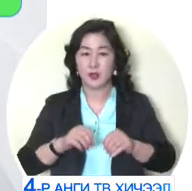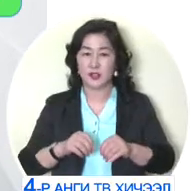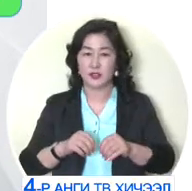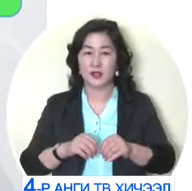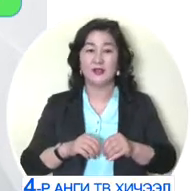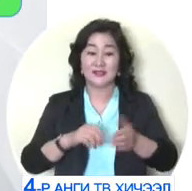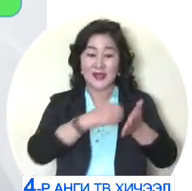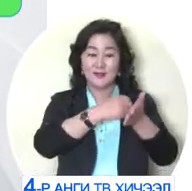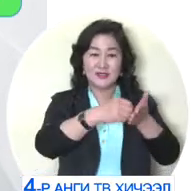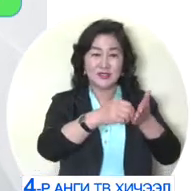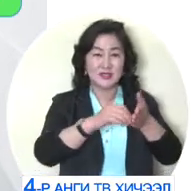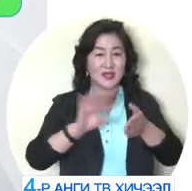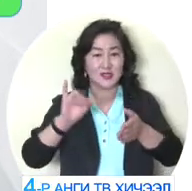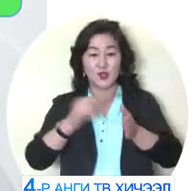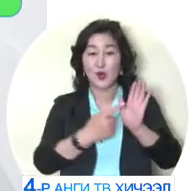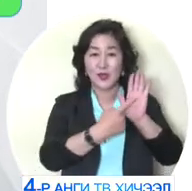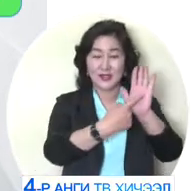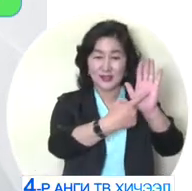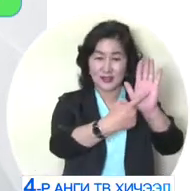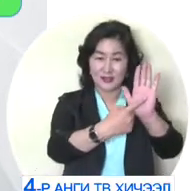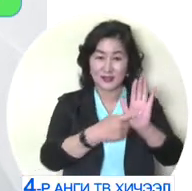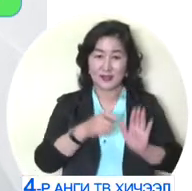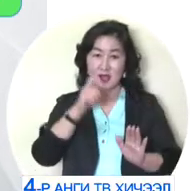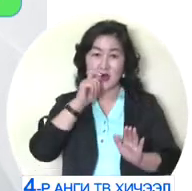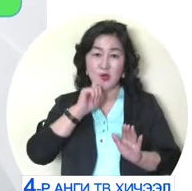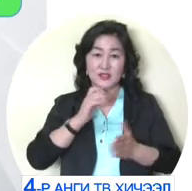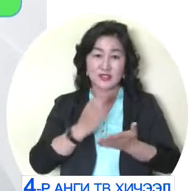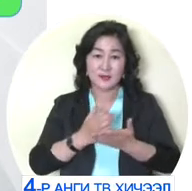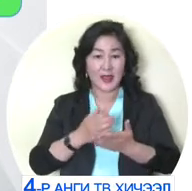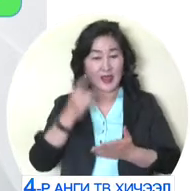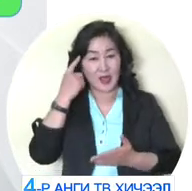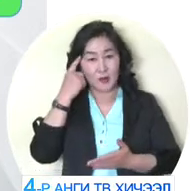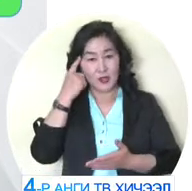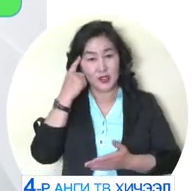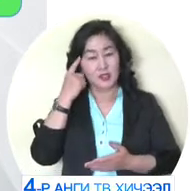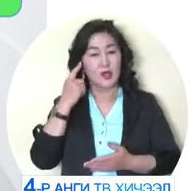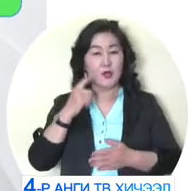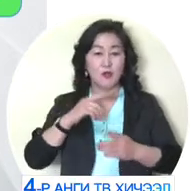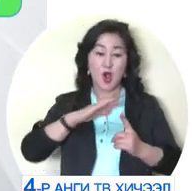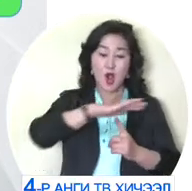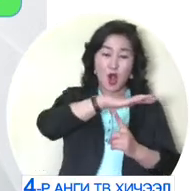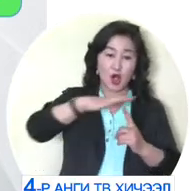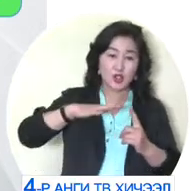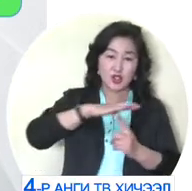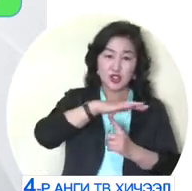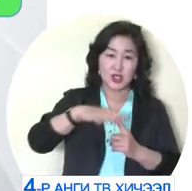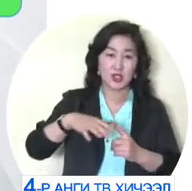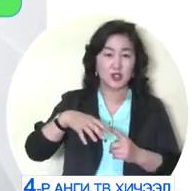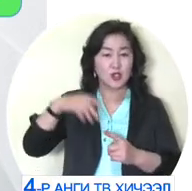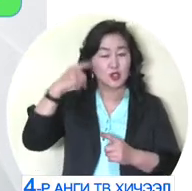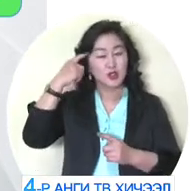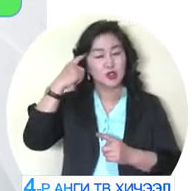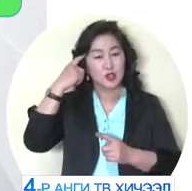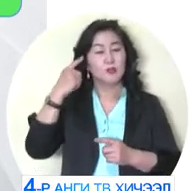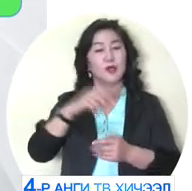Бичихдээ юу илэрхийлэхийг хүсэж байгаагаа бодоод мөн орчныг нь төсөөлөн бодож бичнэ.